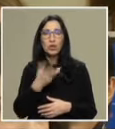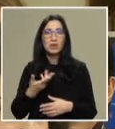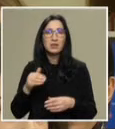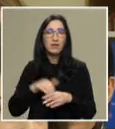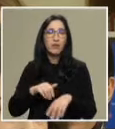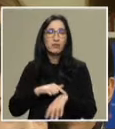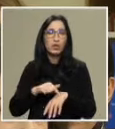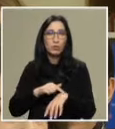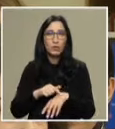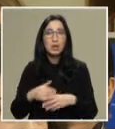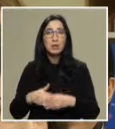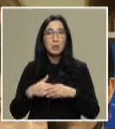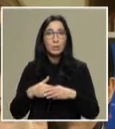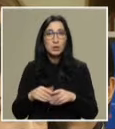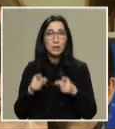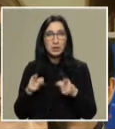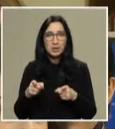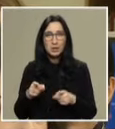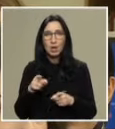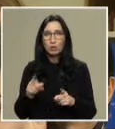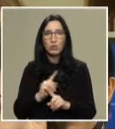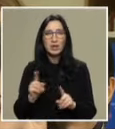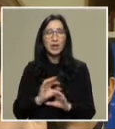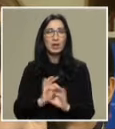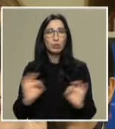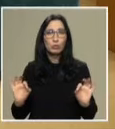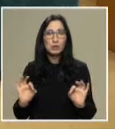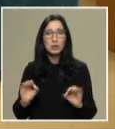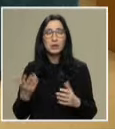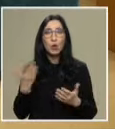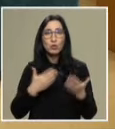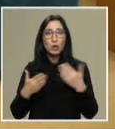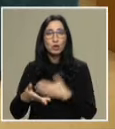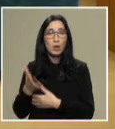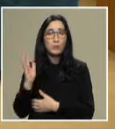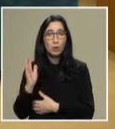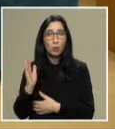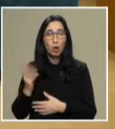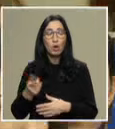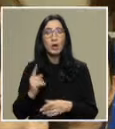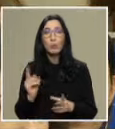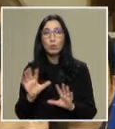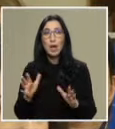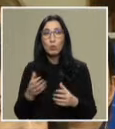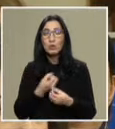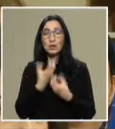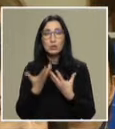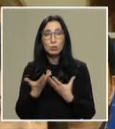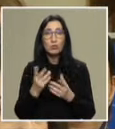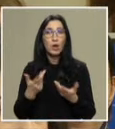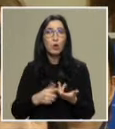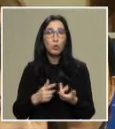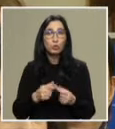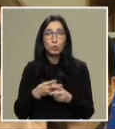часовете, запознават се с тях, но това не е реалността за училищния психолог. И понякога се случва така, че колкото и отворени да